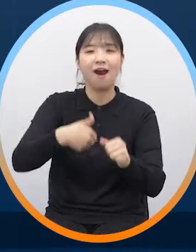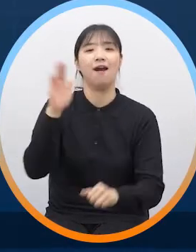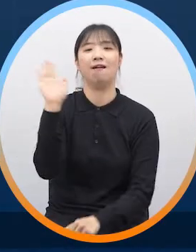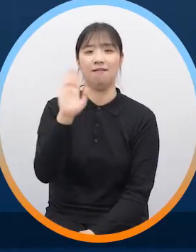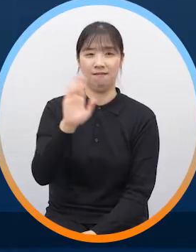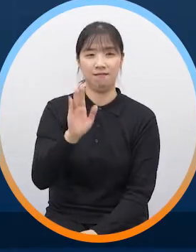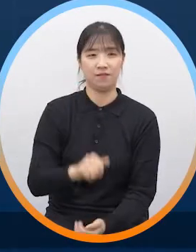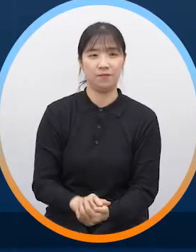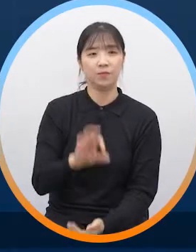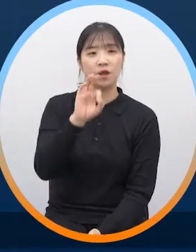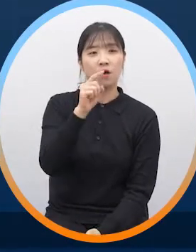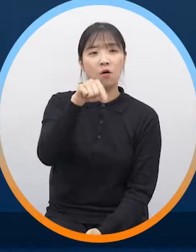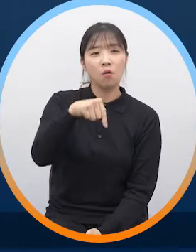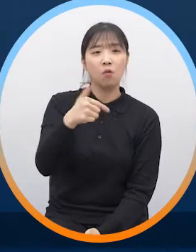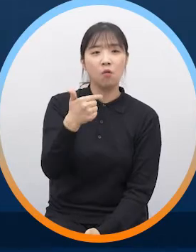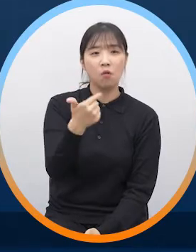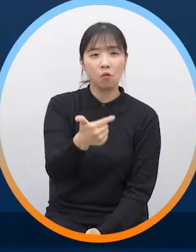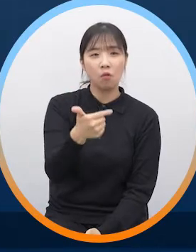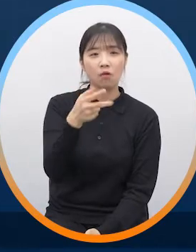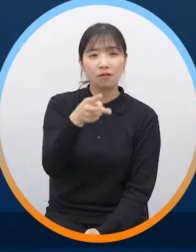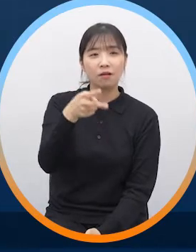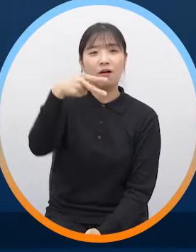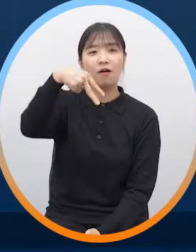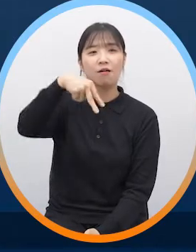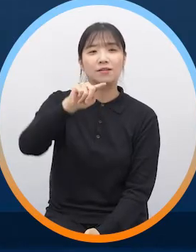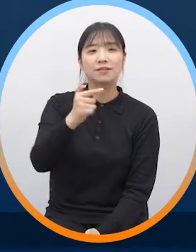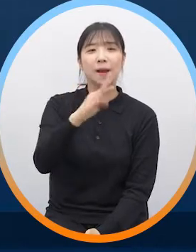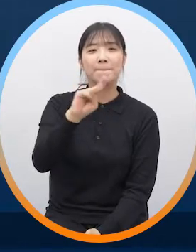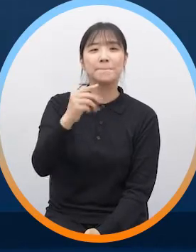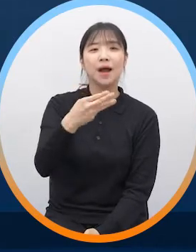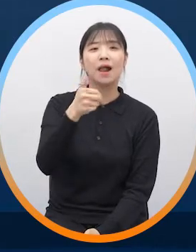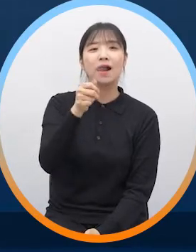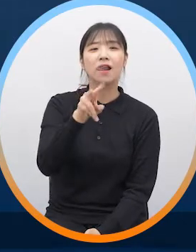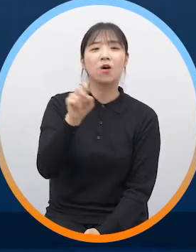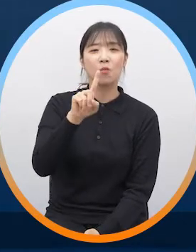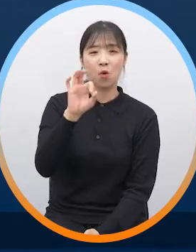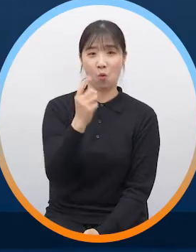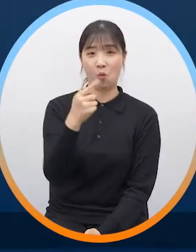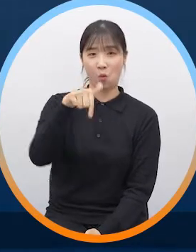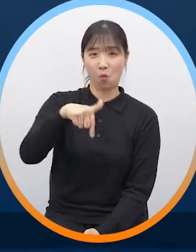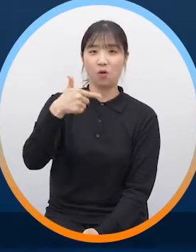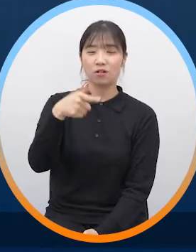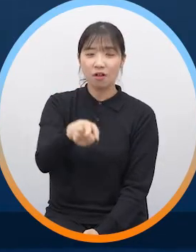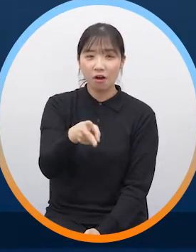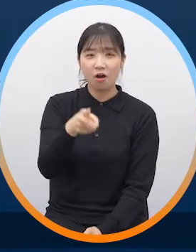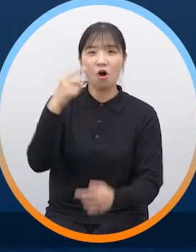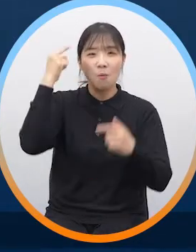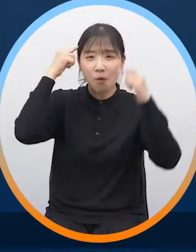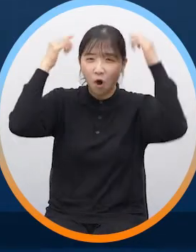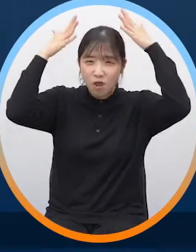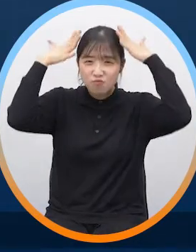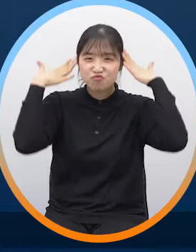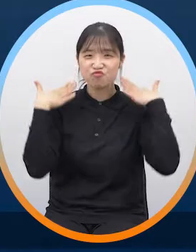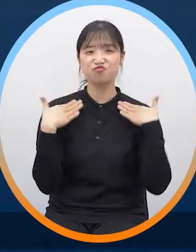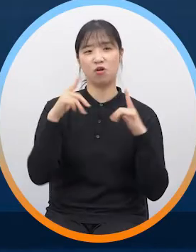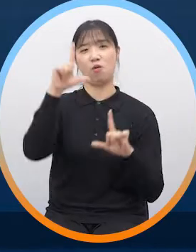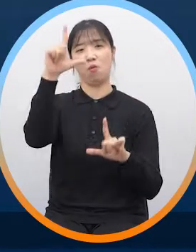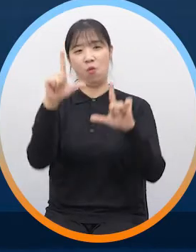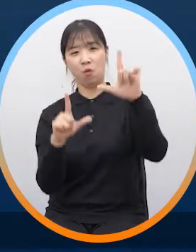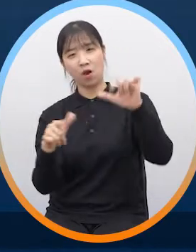것이고요. 옥녀산발형은 옥녀가 머리를 풀고 있다는 그런 형상의